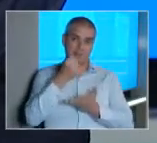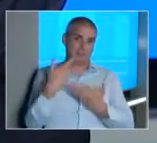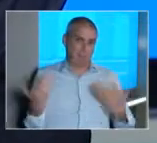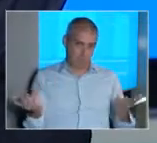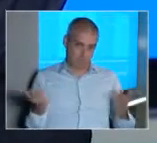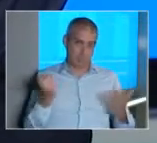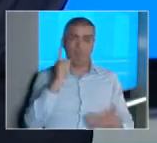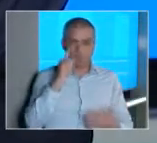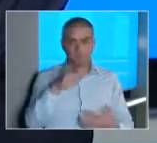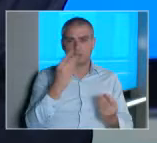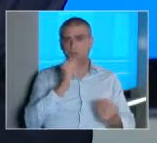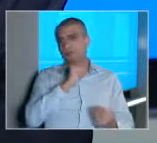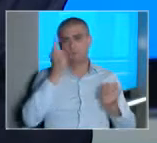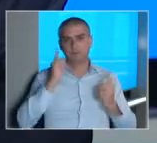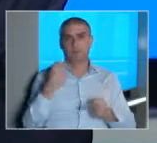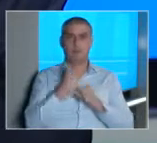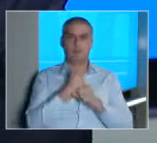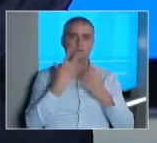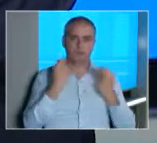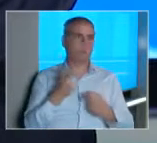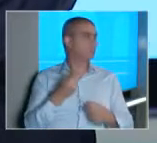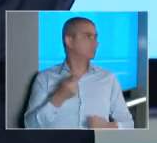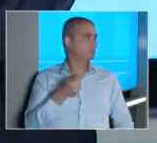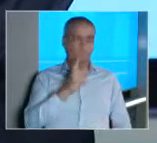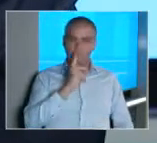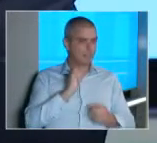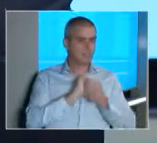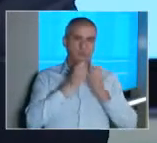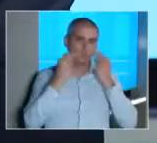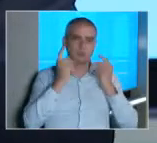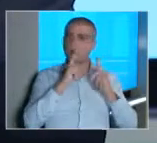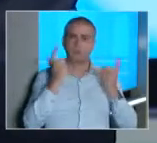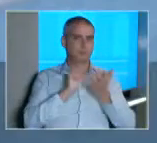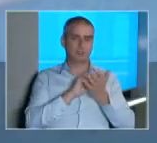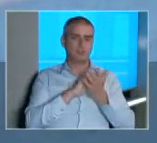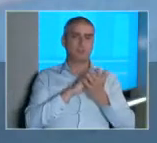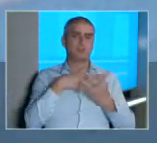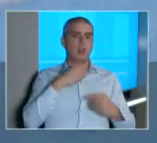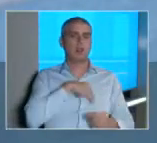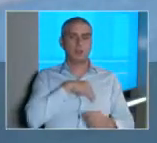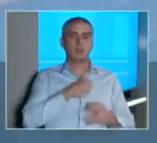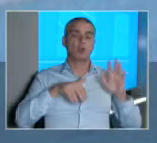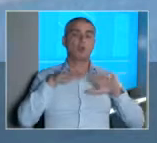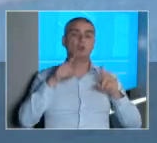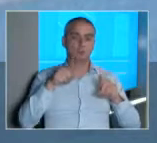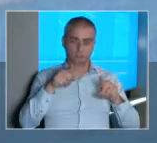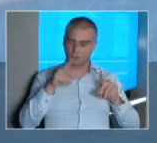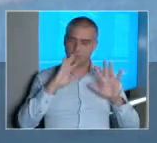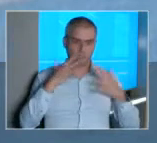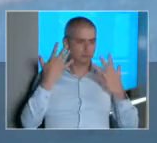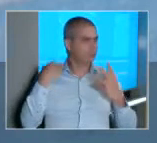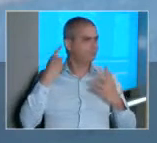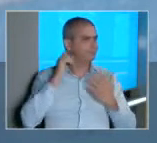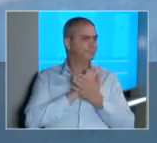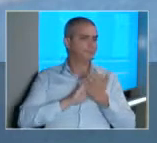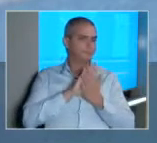התקציביים, אבל זה הדבר שצריך לעשות, וטוב שיגענו. אבל לא צריך שינוי קוסמטי, ולא צריך סיבת עיתונאים כדי לגלגל אחריות. זה לא שינוי קוסמטי. 10 שנים לא שמענו